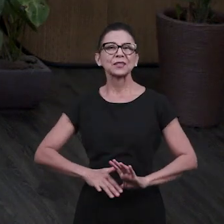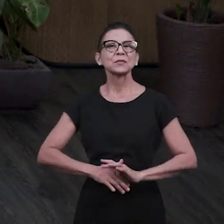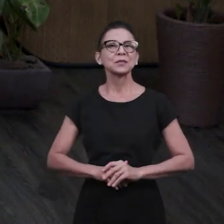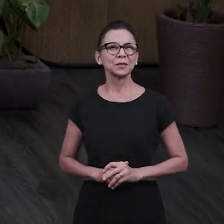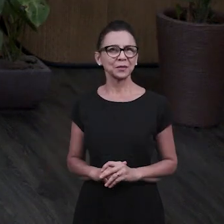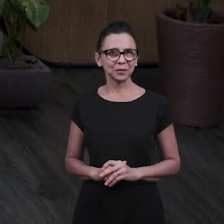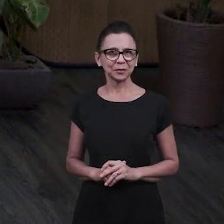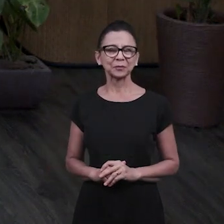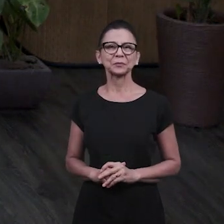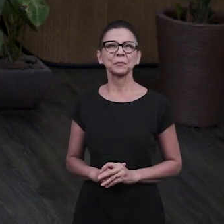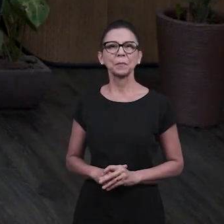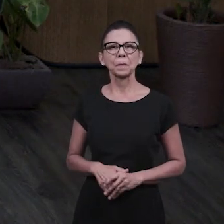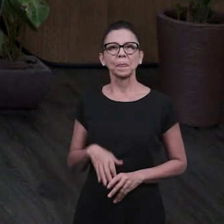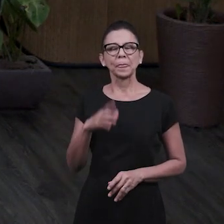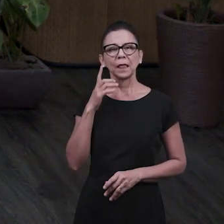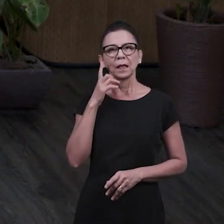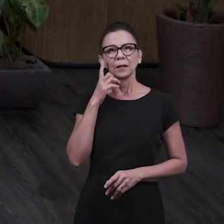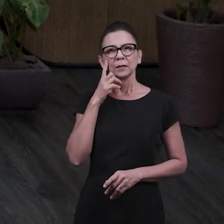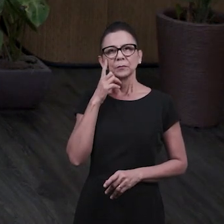la parabole de semeur,